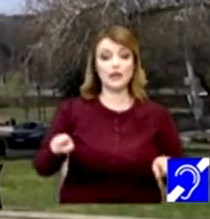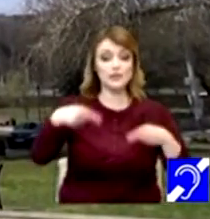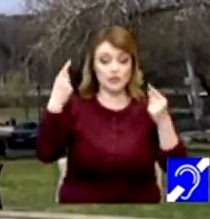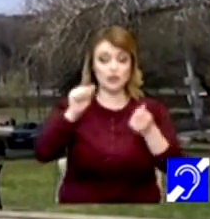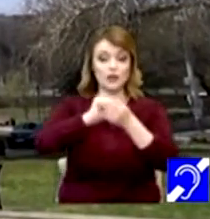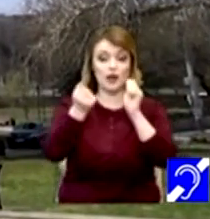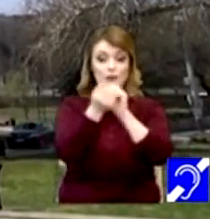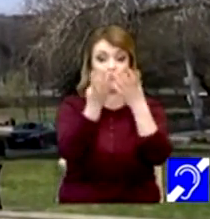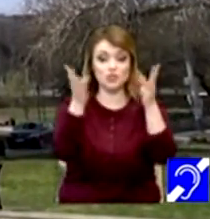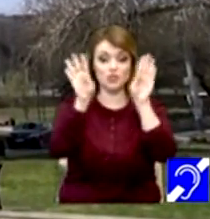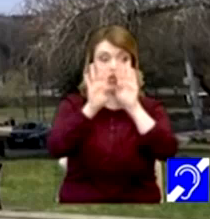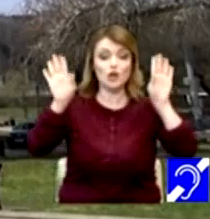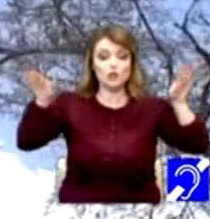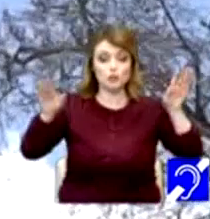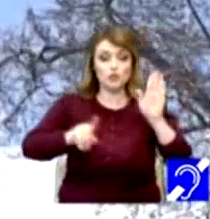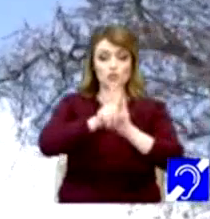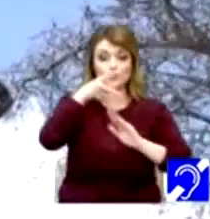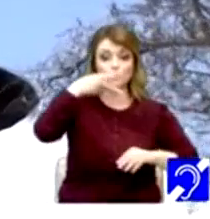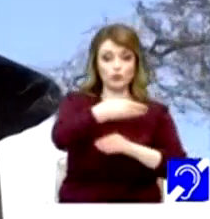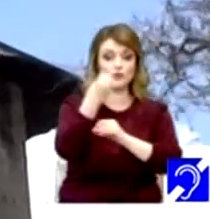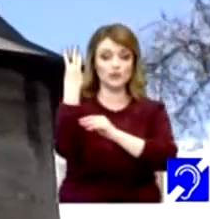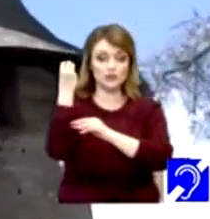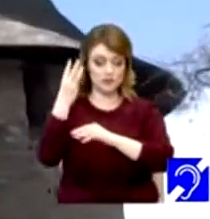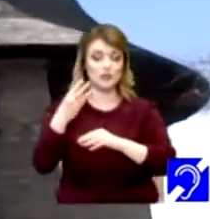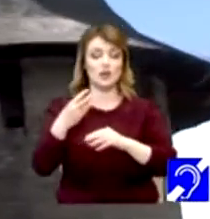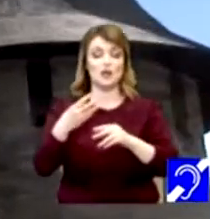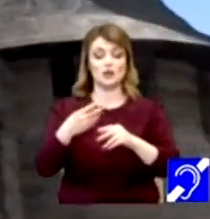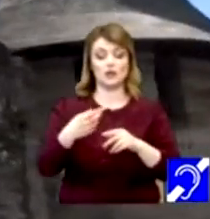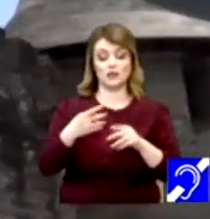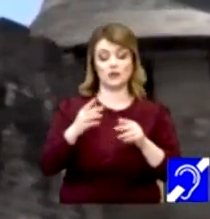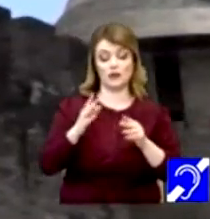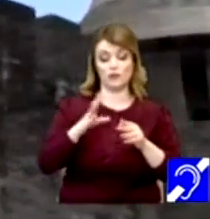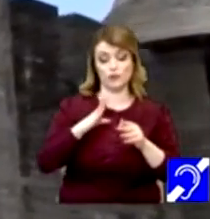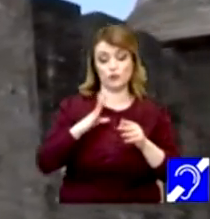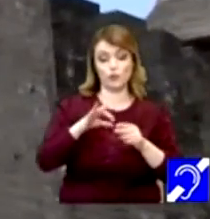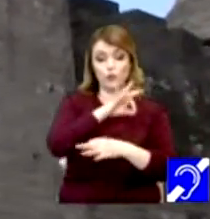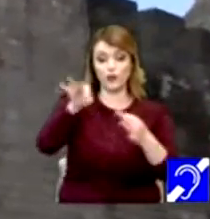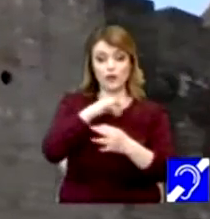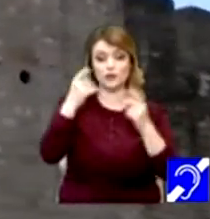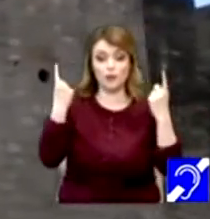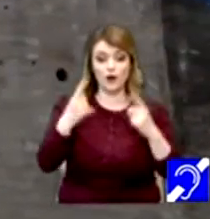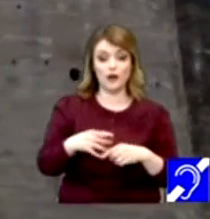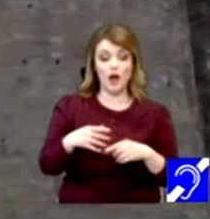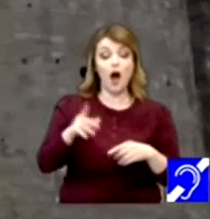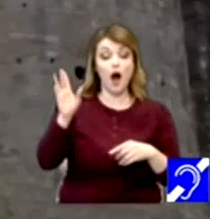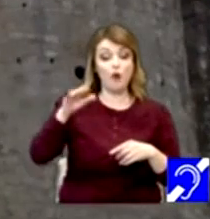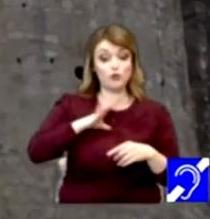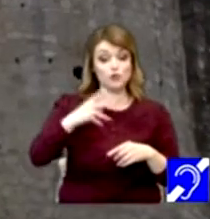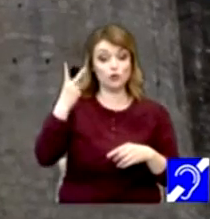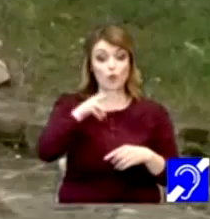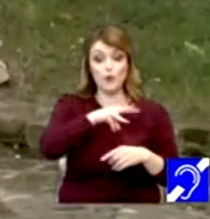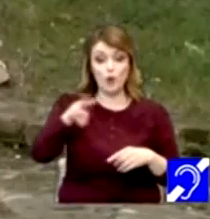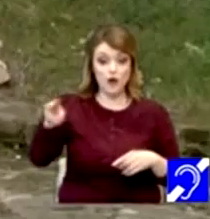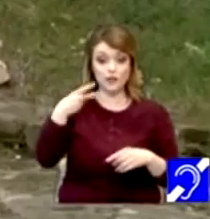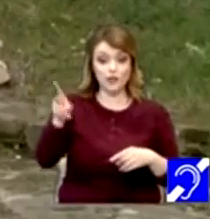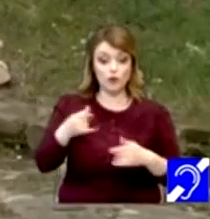Restaurarea cetății Soroca a început în anul 2013 în cadrul proiectului transfrontalier bijuterii medievale. Atunci, cu 2 milioane de euro